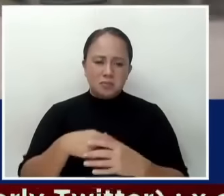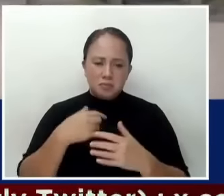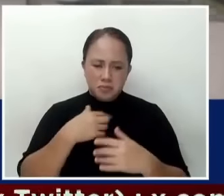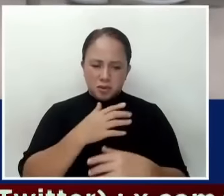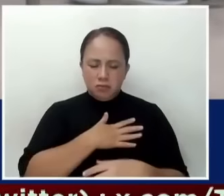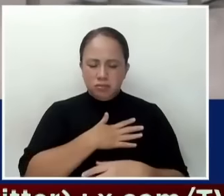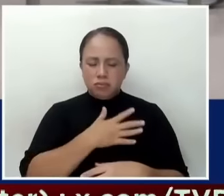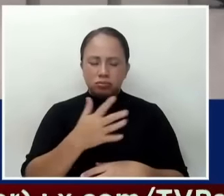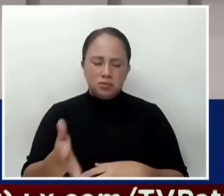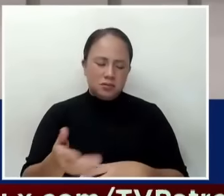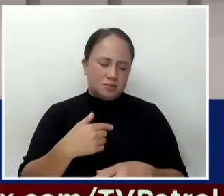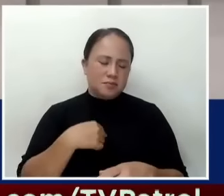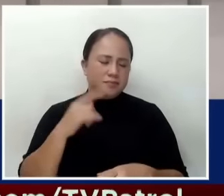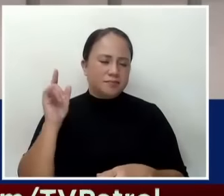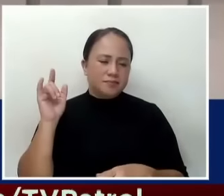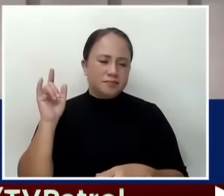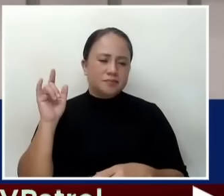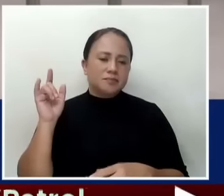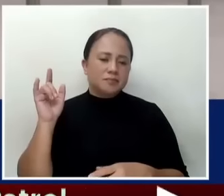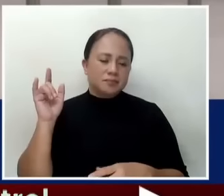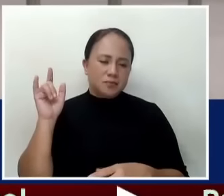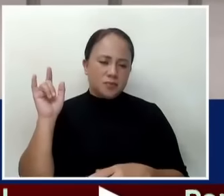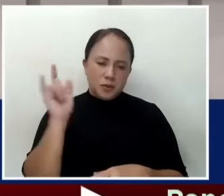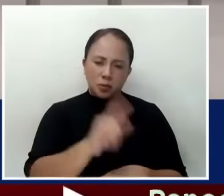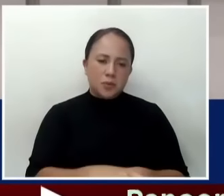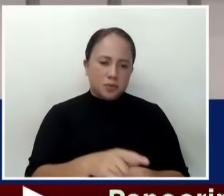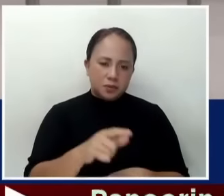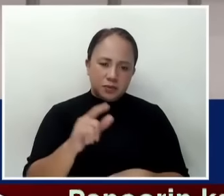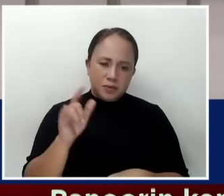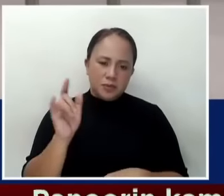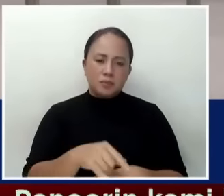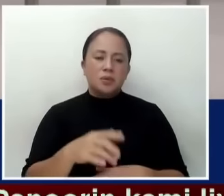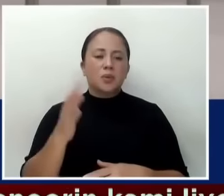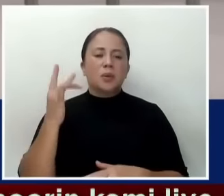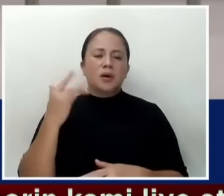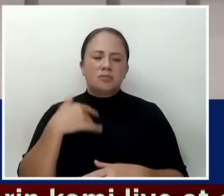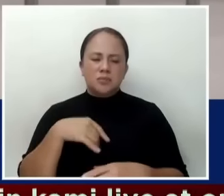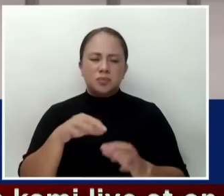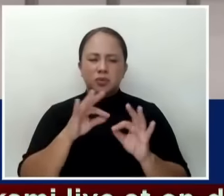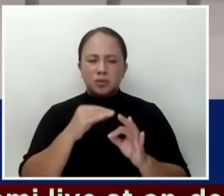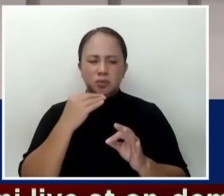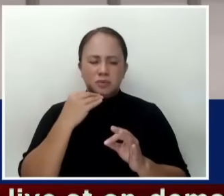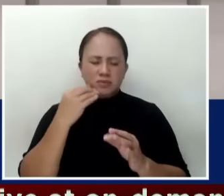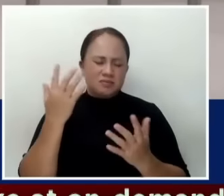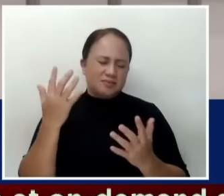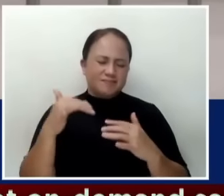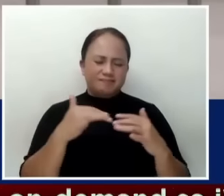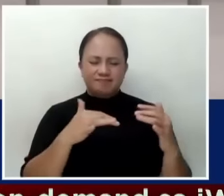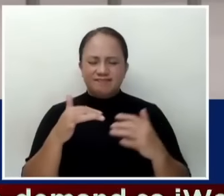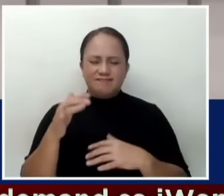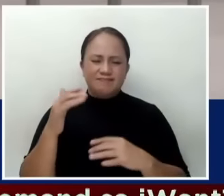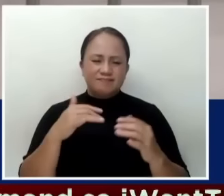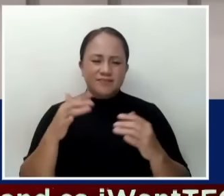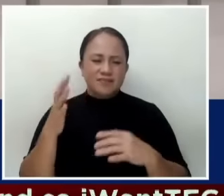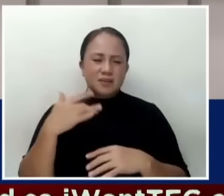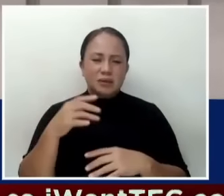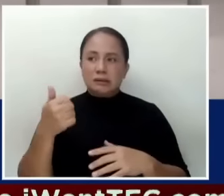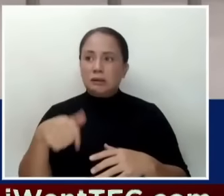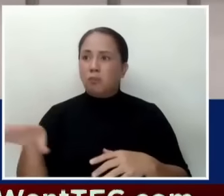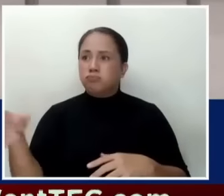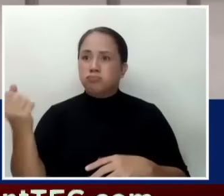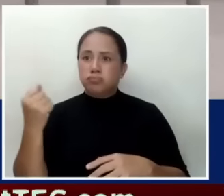voluntary po akong nag-surrender po sa aking papers para lang po makauwi dahil po sa gulo. Doon po kasi everywhere na po doon